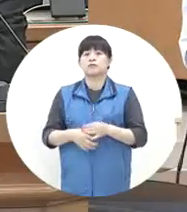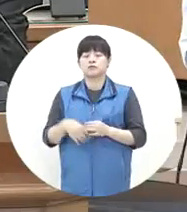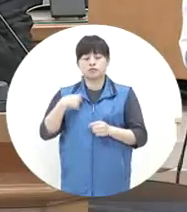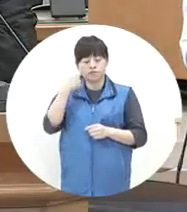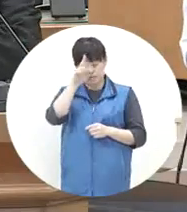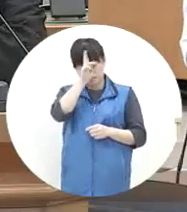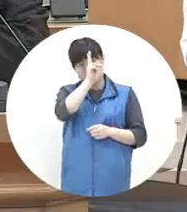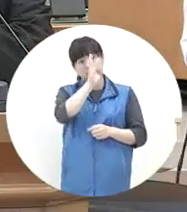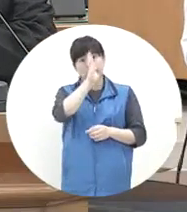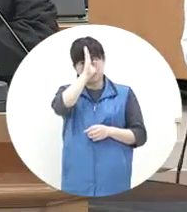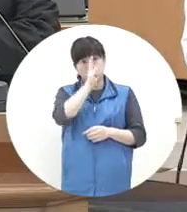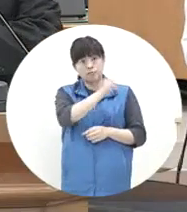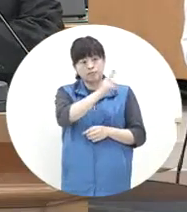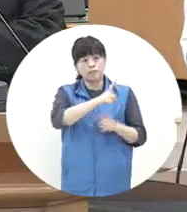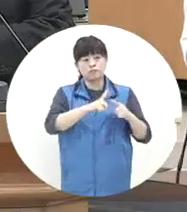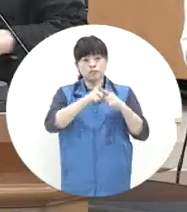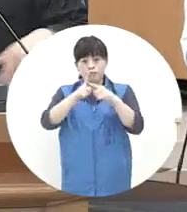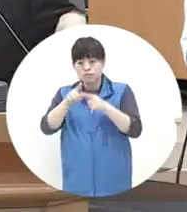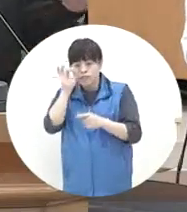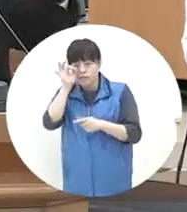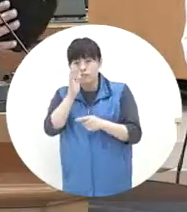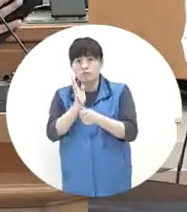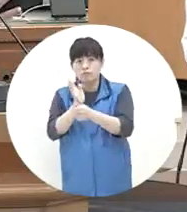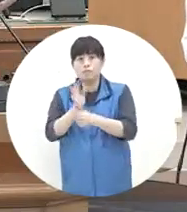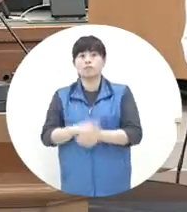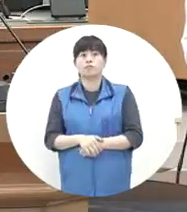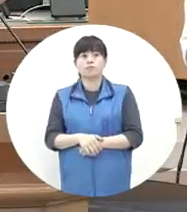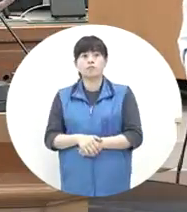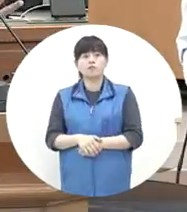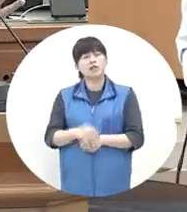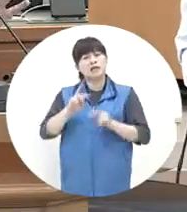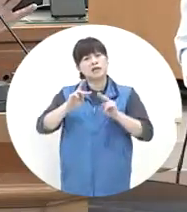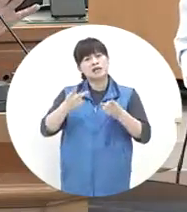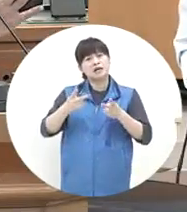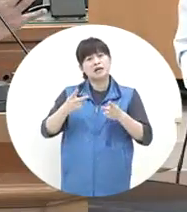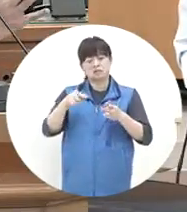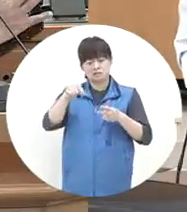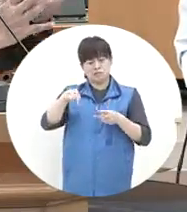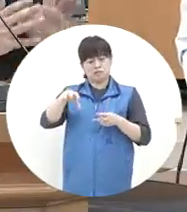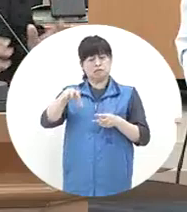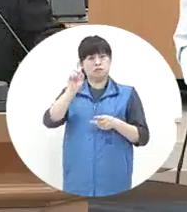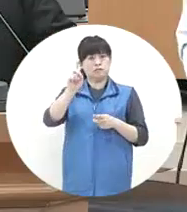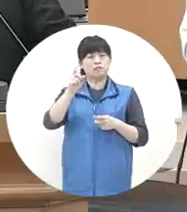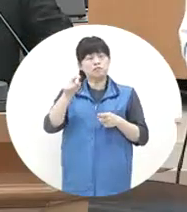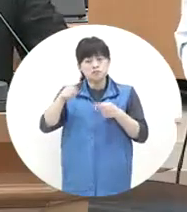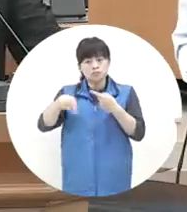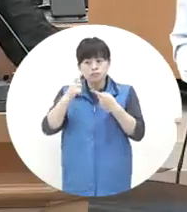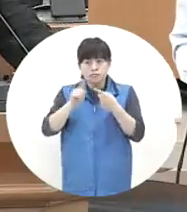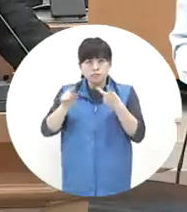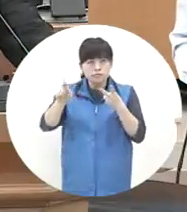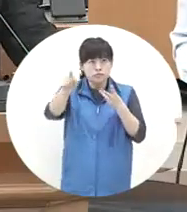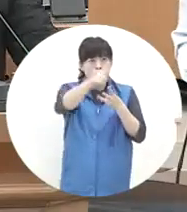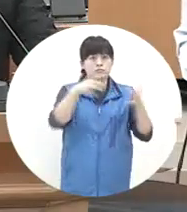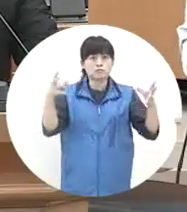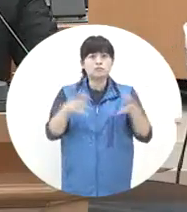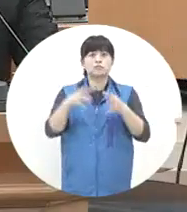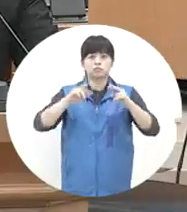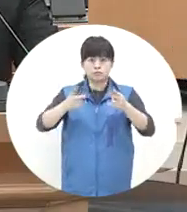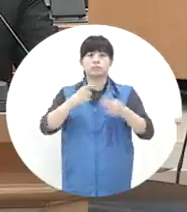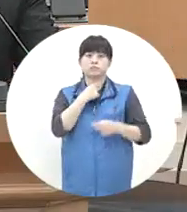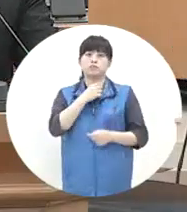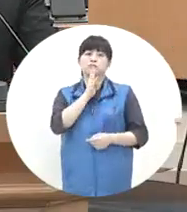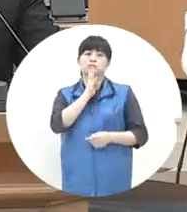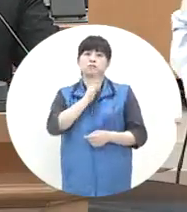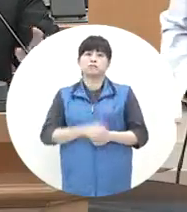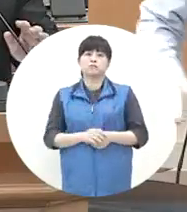请他们要实地去了解。改善可能也不只会改善这个地方，看还有哪些地方。 对啦对啦，全部一起改善啦、哎、嘿